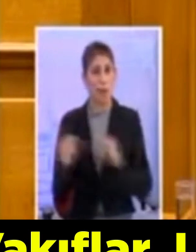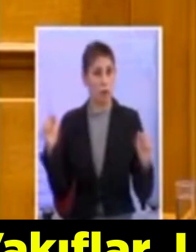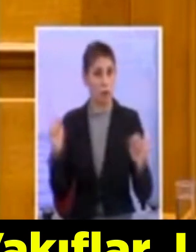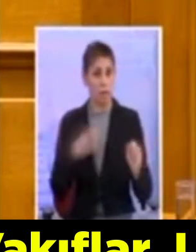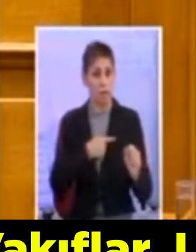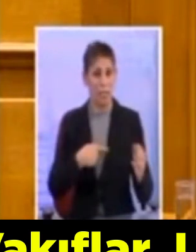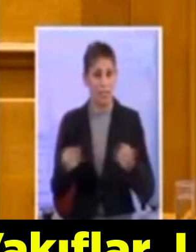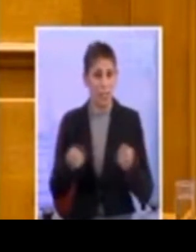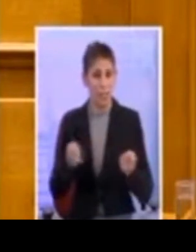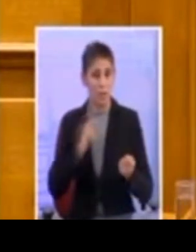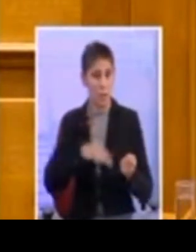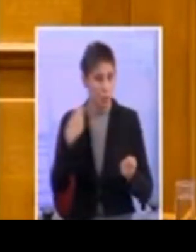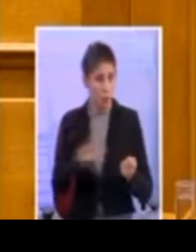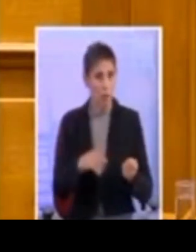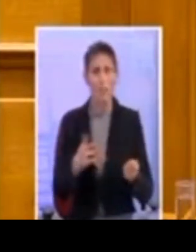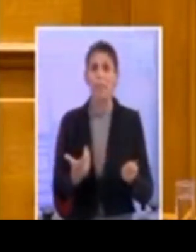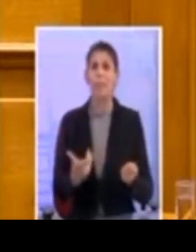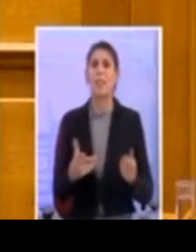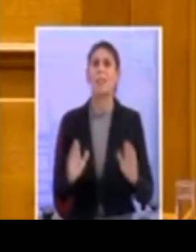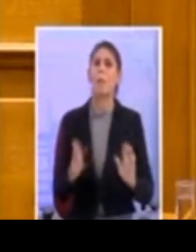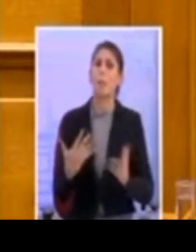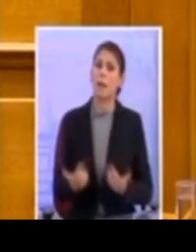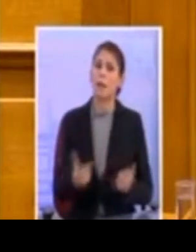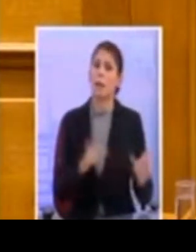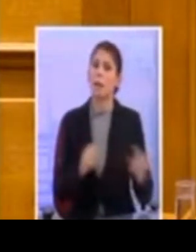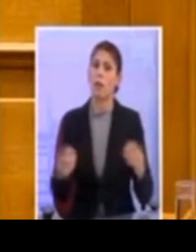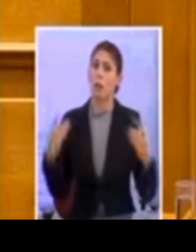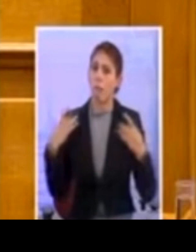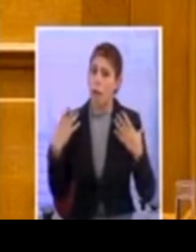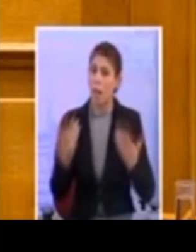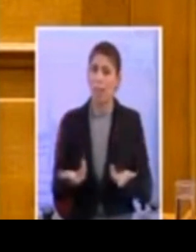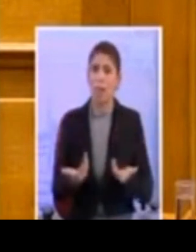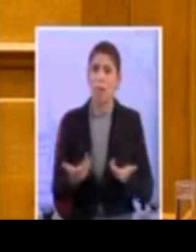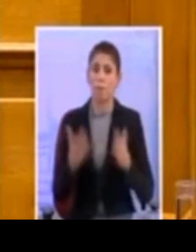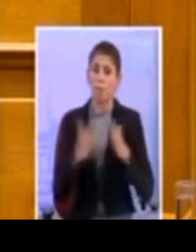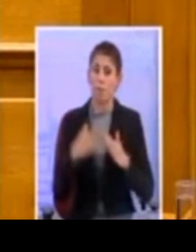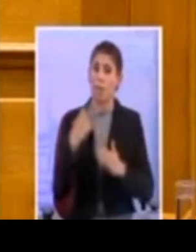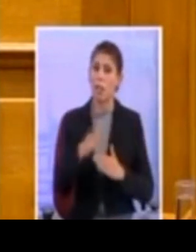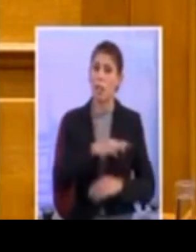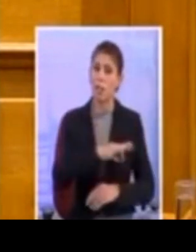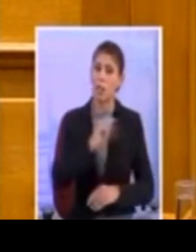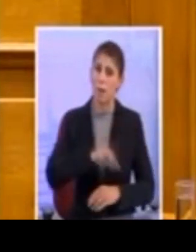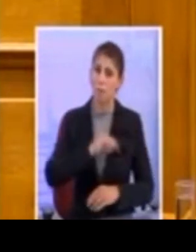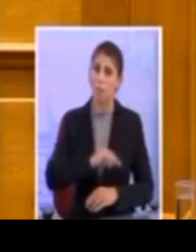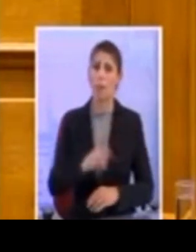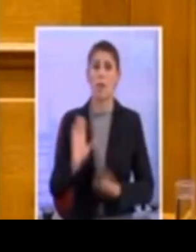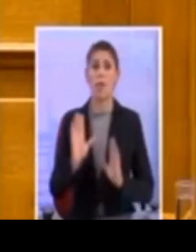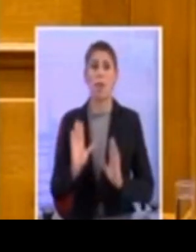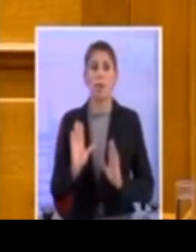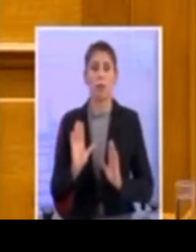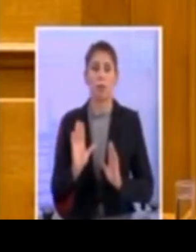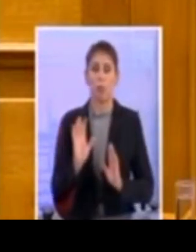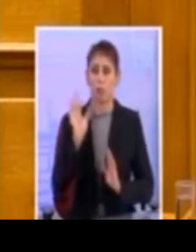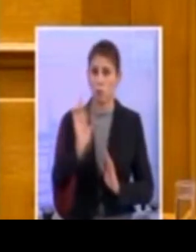διοίκηση και διαχείριση της περιουσίας τους, γιατί να μην χαίρουν την ίδια απαλλαγή και τα κίνητα της περιουσίας που δεν είναι